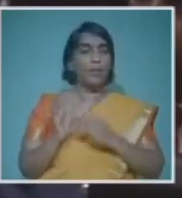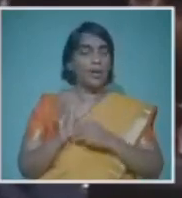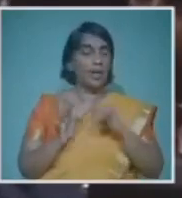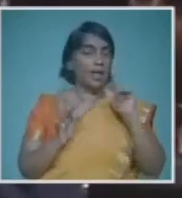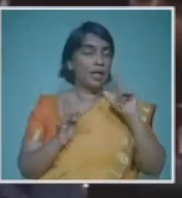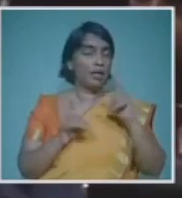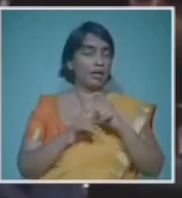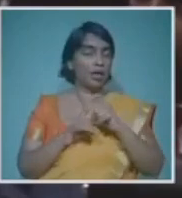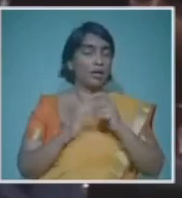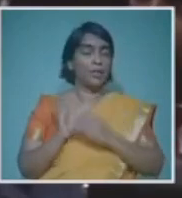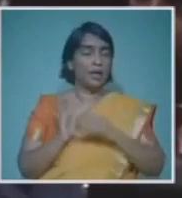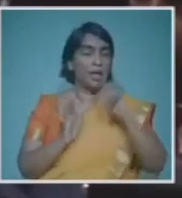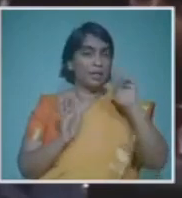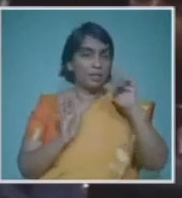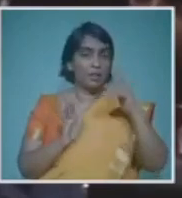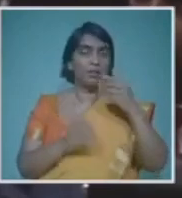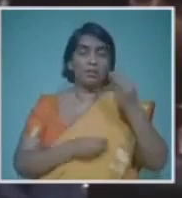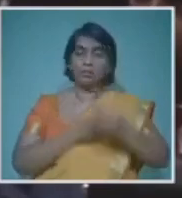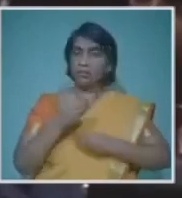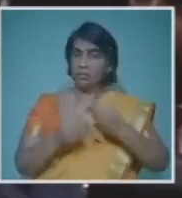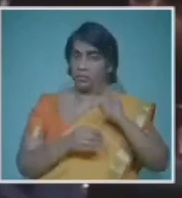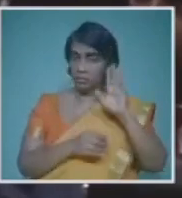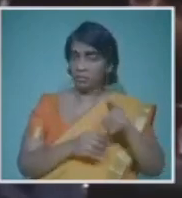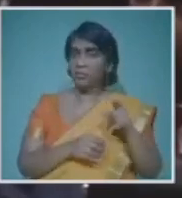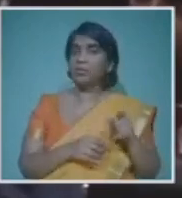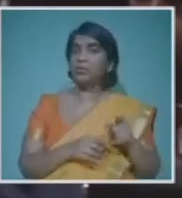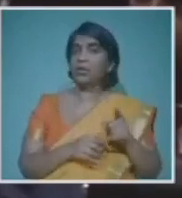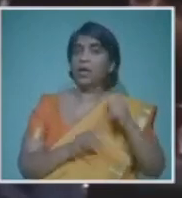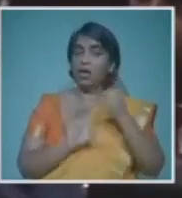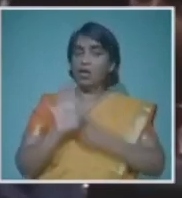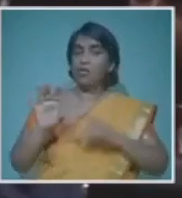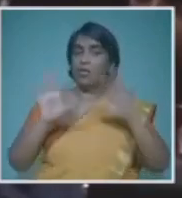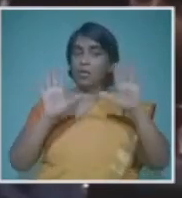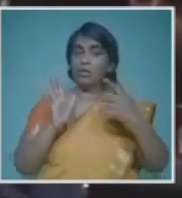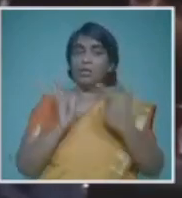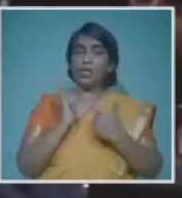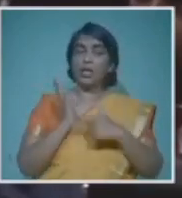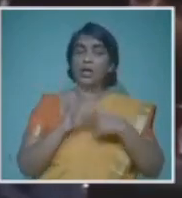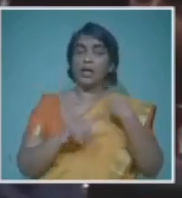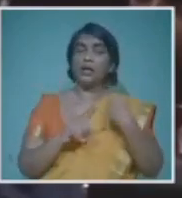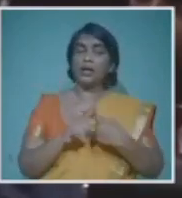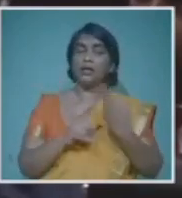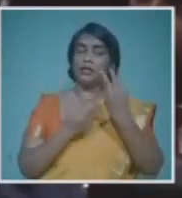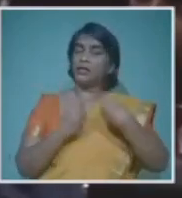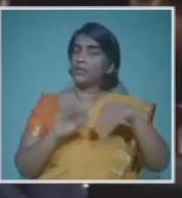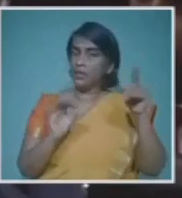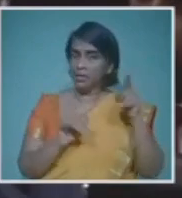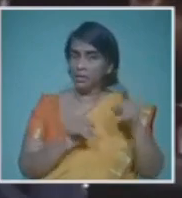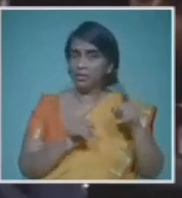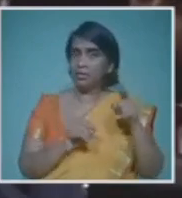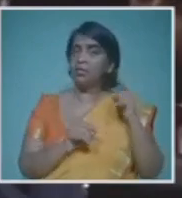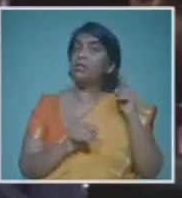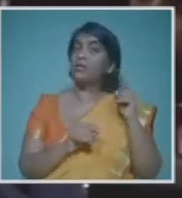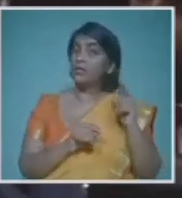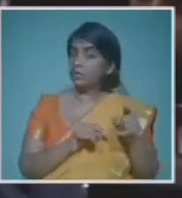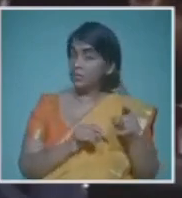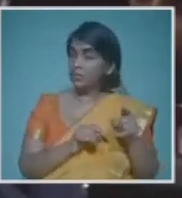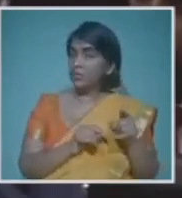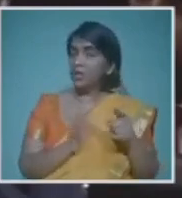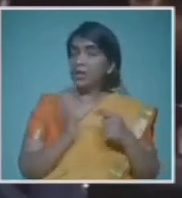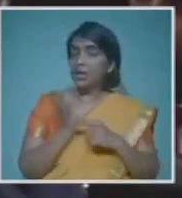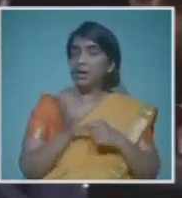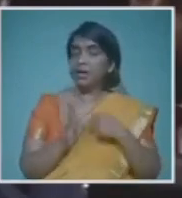75ක ආයෝජනයක් කරනවා නම් අවුරුදු 10ක බදු සමාවක් දෙන්න. එතකොට ඒ